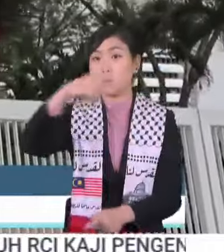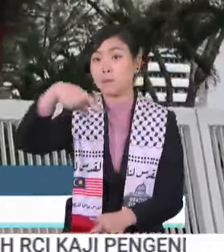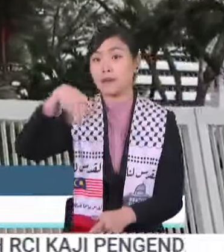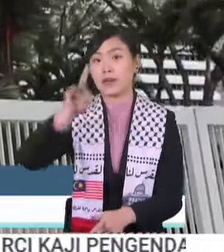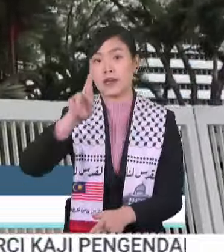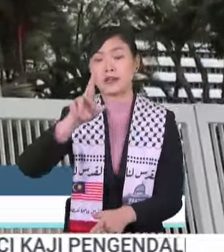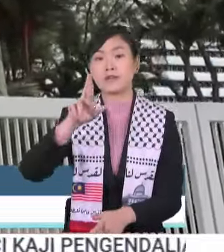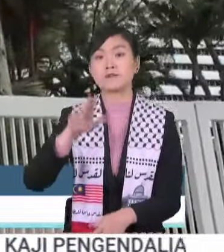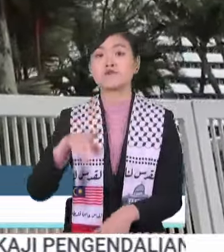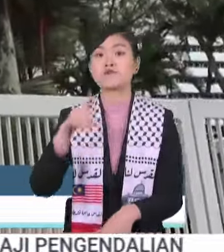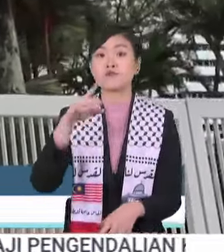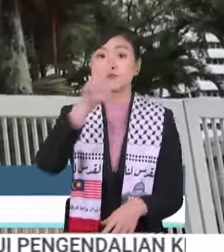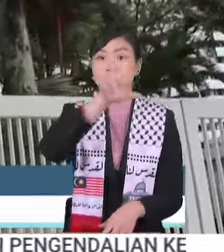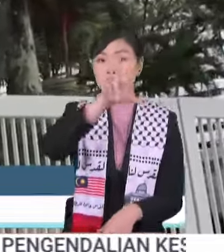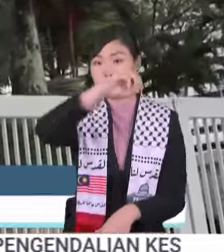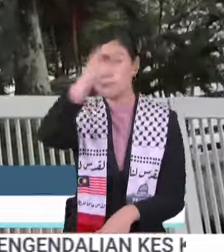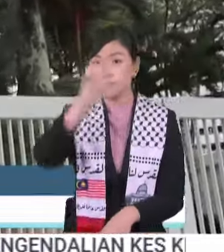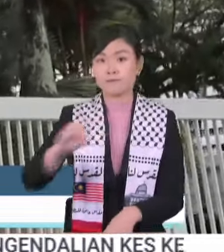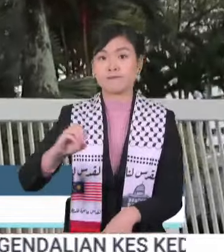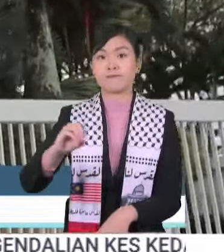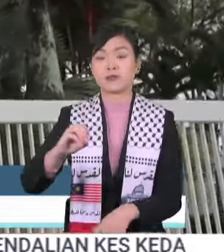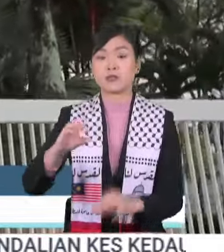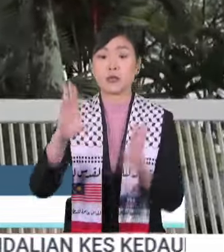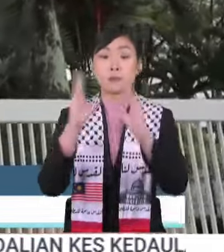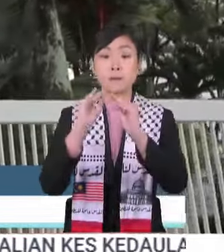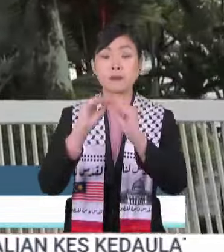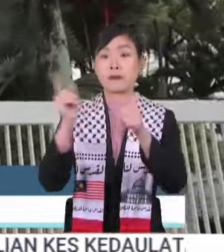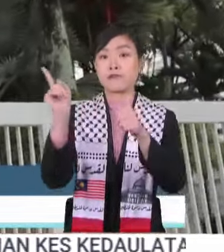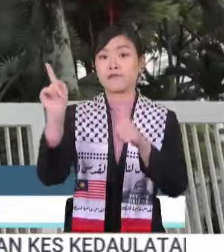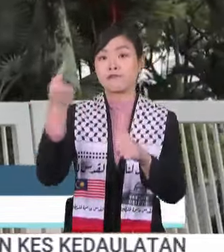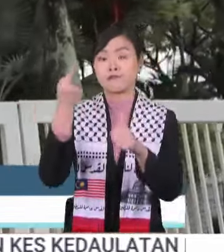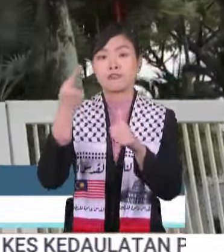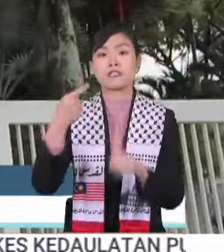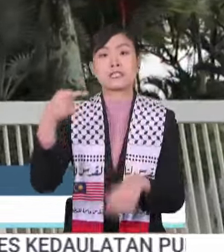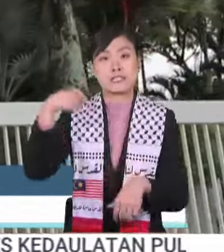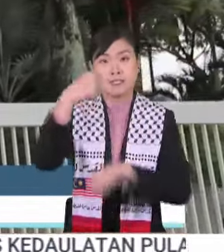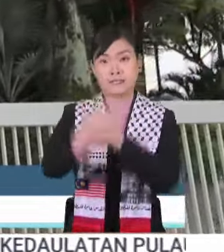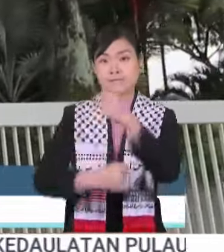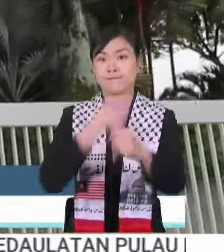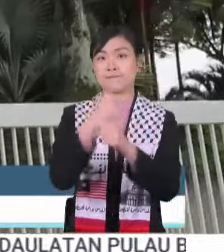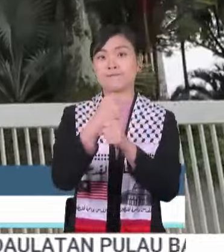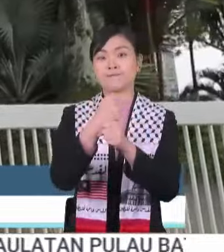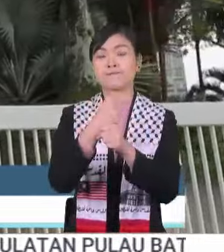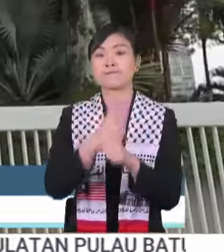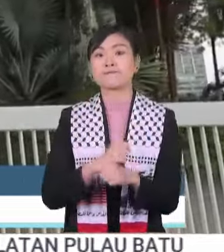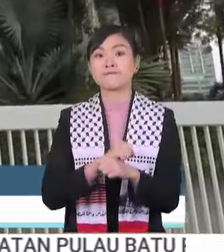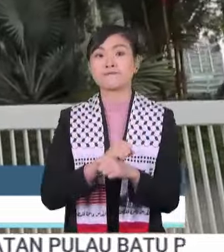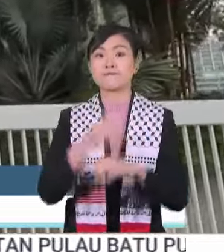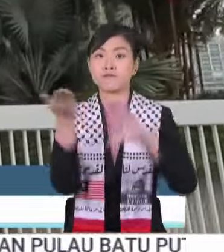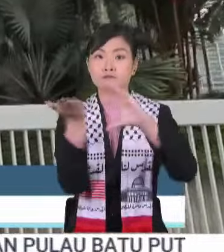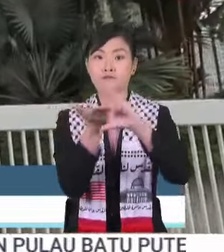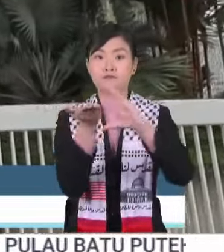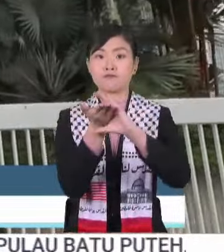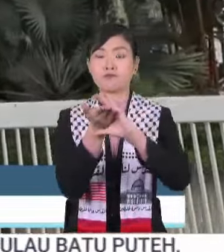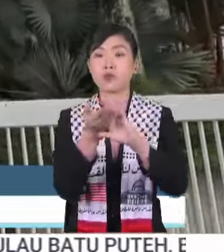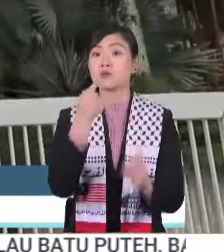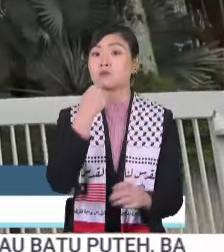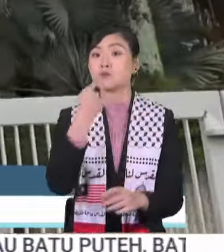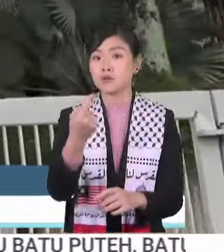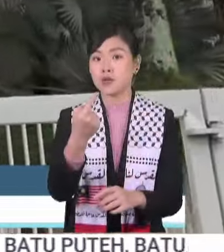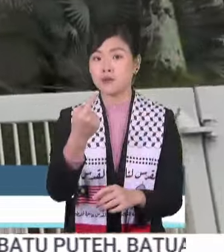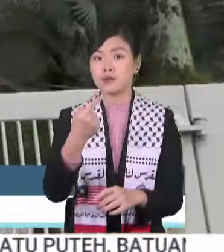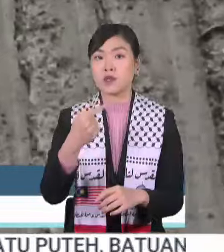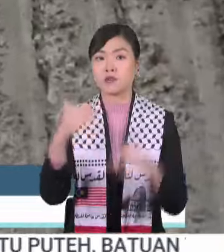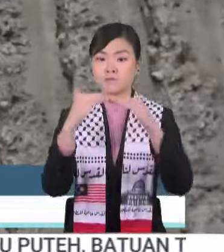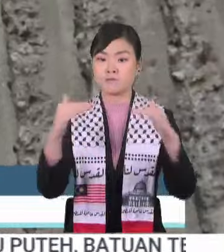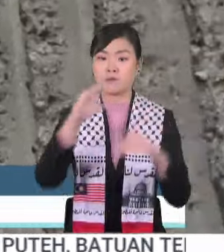semalaman opr pada 3.% pertamanyaada tahun ini bank pusat dalam kenyataannya berkata